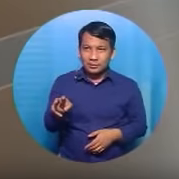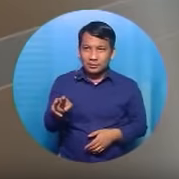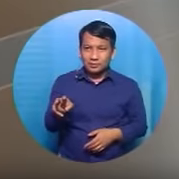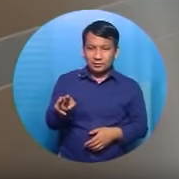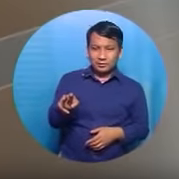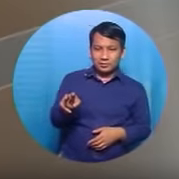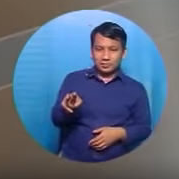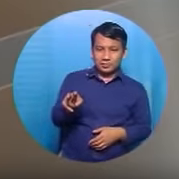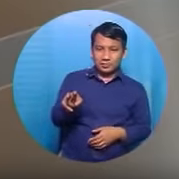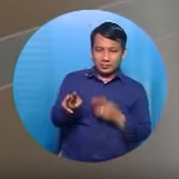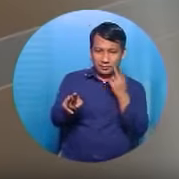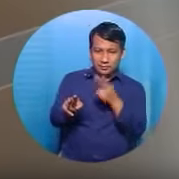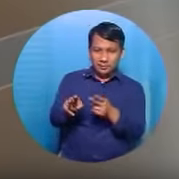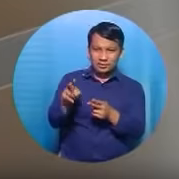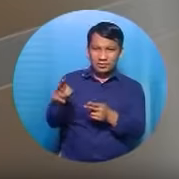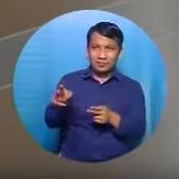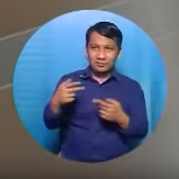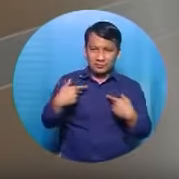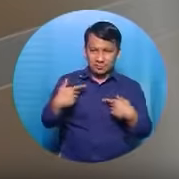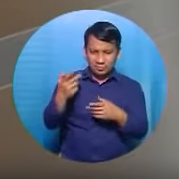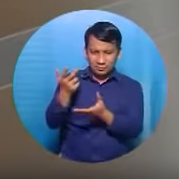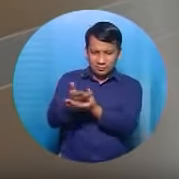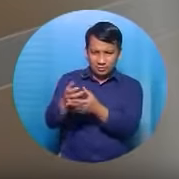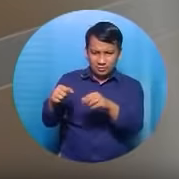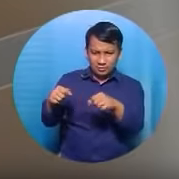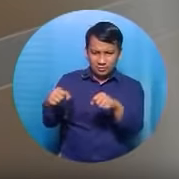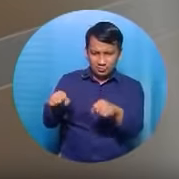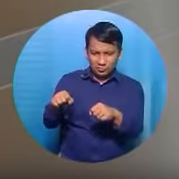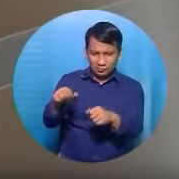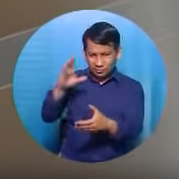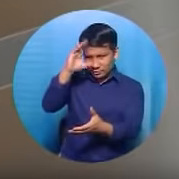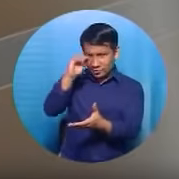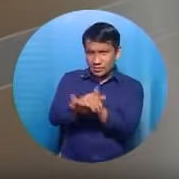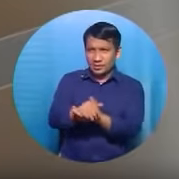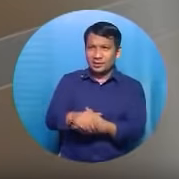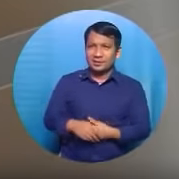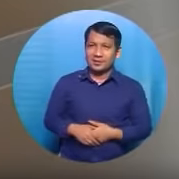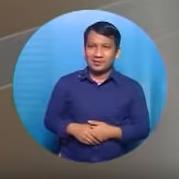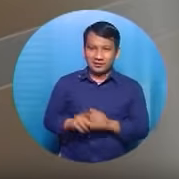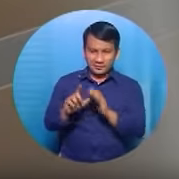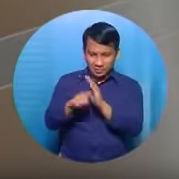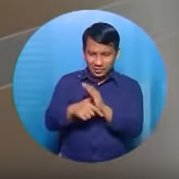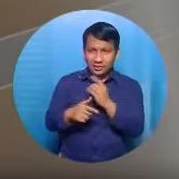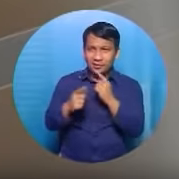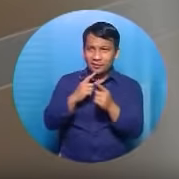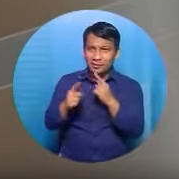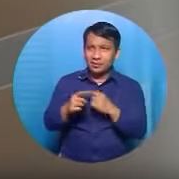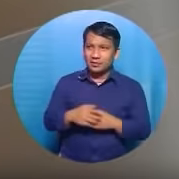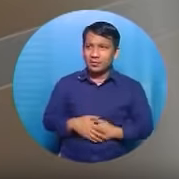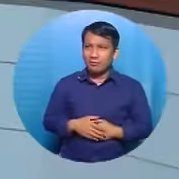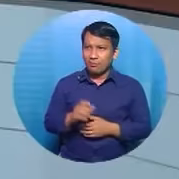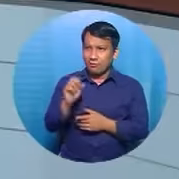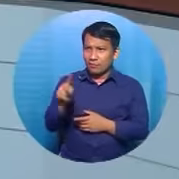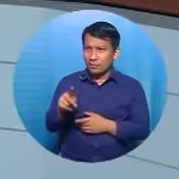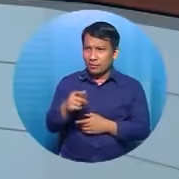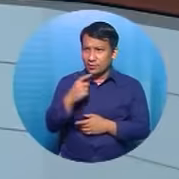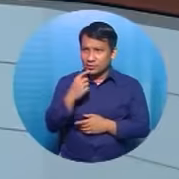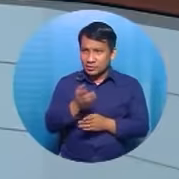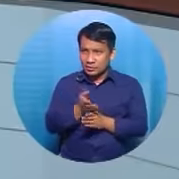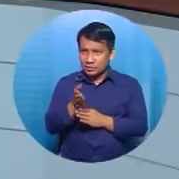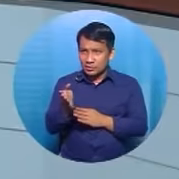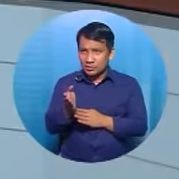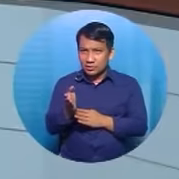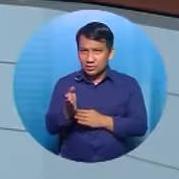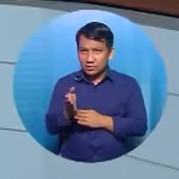ko, aba, bakit nandito yung motor ng asawa ko? Hmm. Sabi kong ganun. Sabi ko, kuya, punta ka